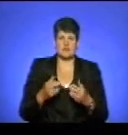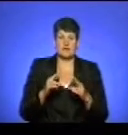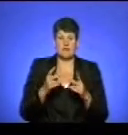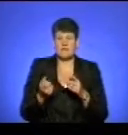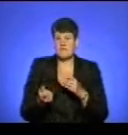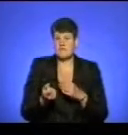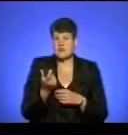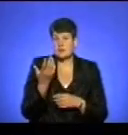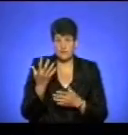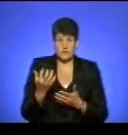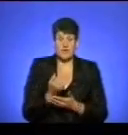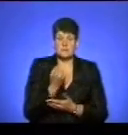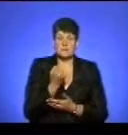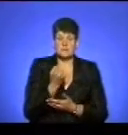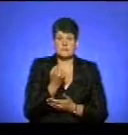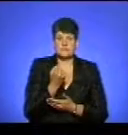виявилося, вдалося.